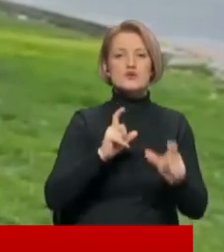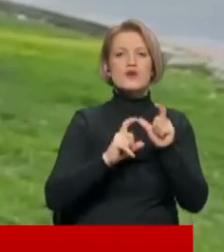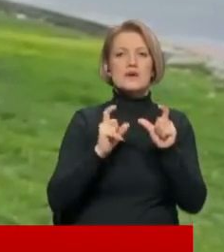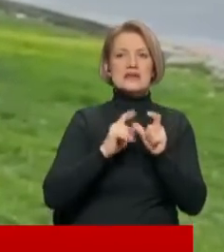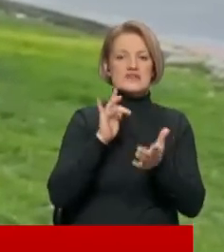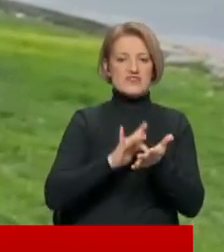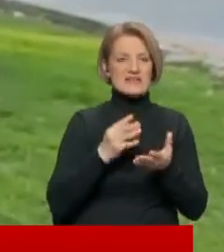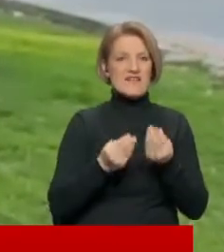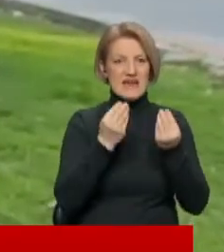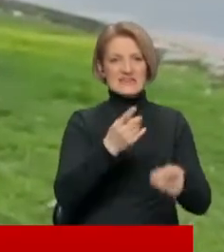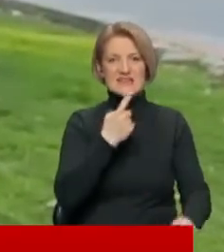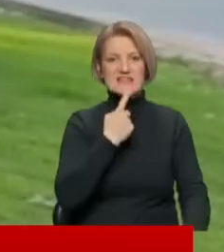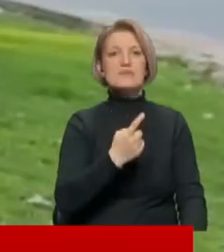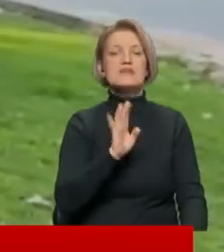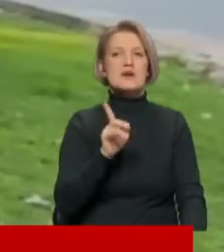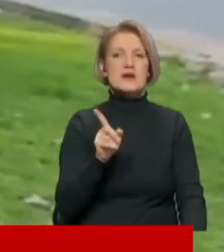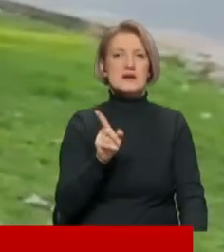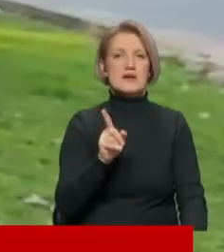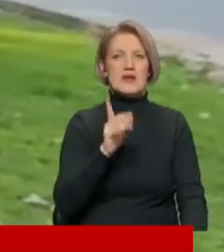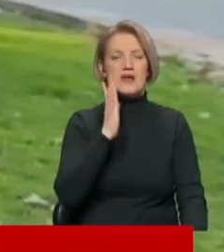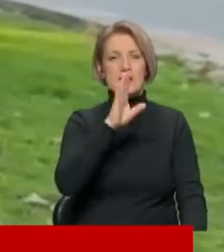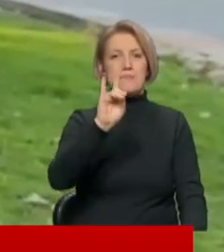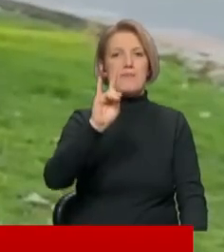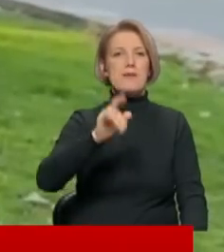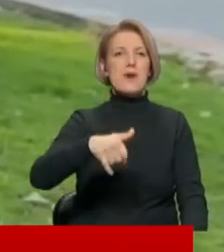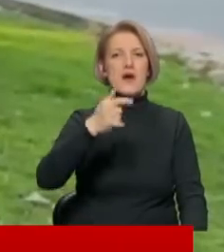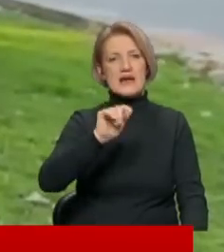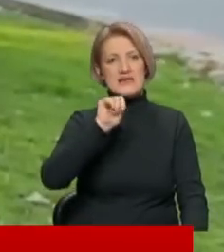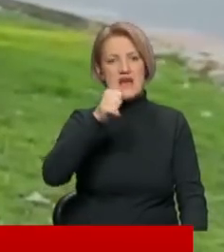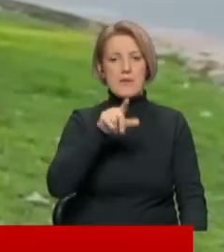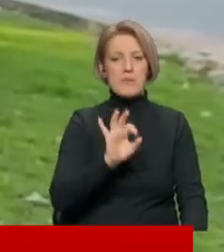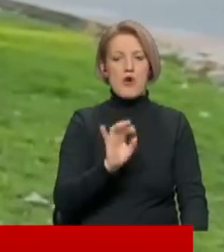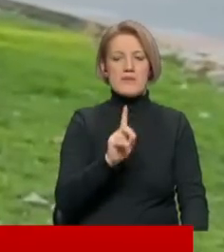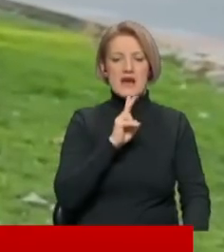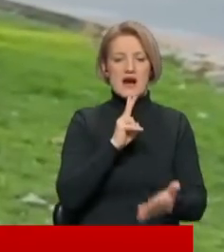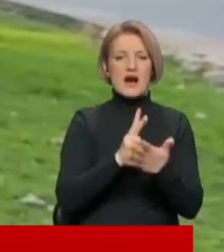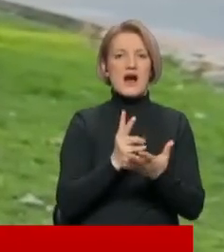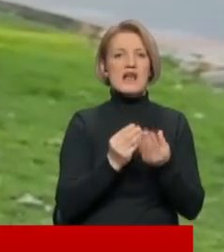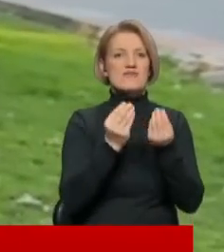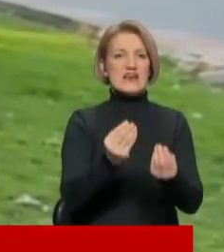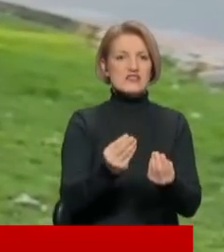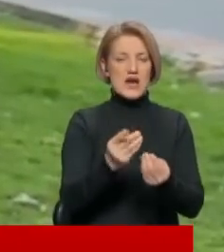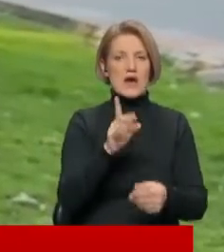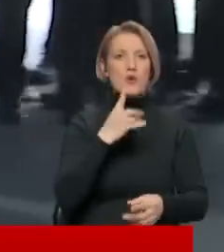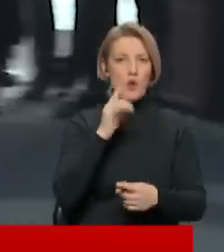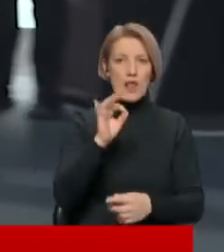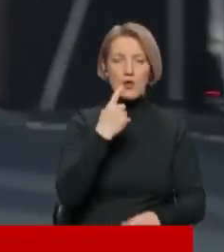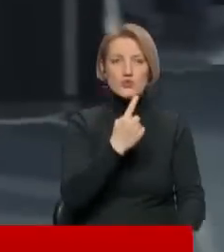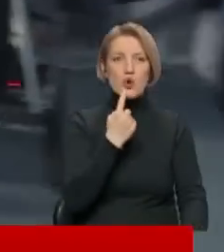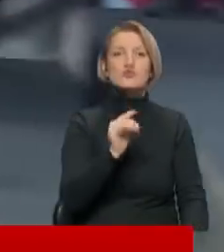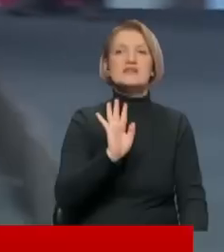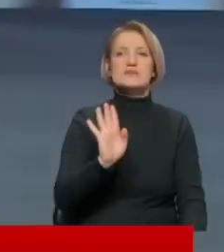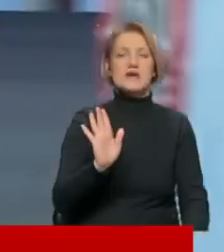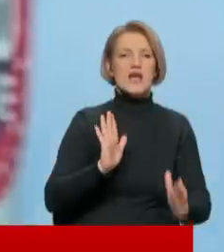Soylu ceza verilsin dedi mi demedi mi ve gidip de Bahçeli'ye yarın böyle bir karar verilecek diye konuştunuz mu konuşmadınız mı